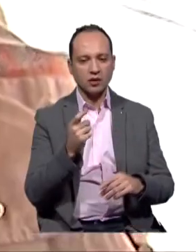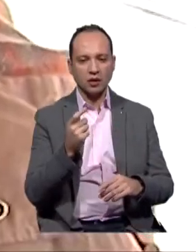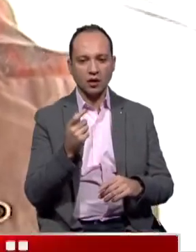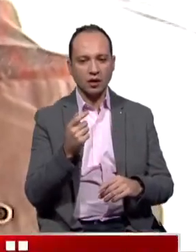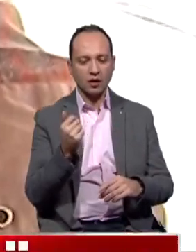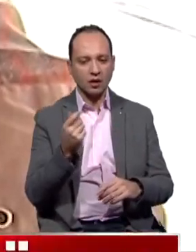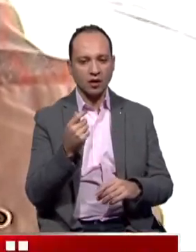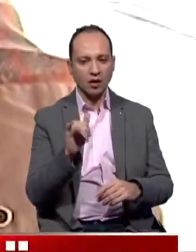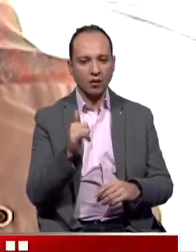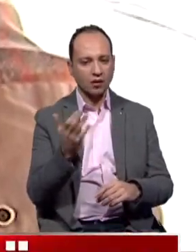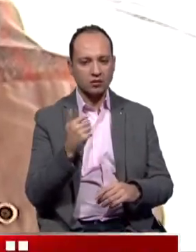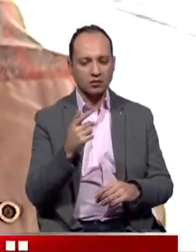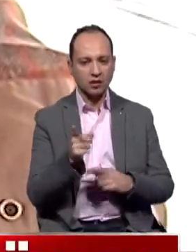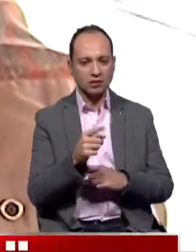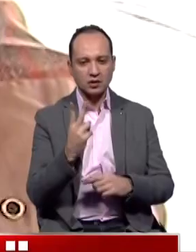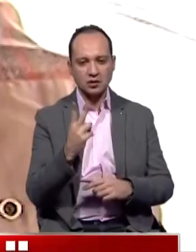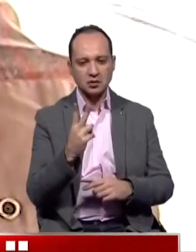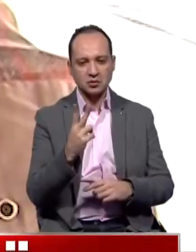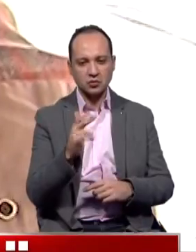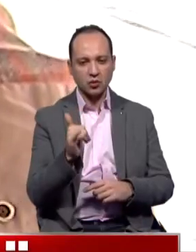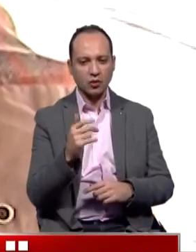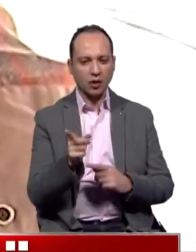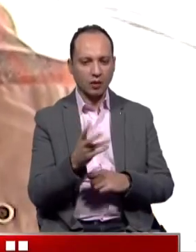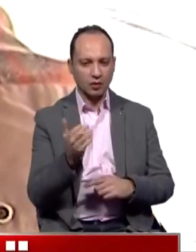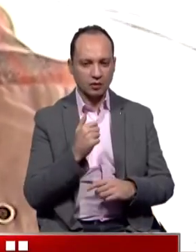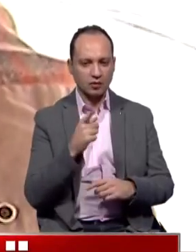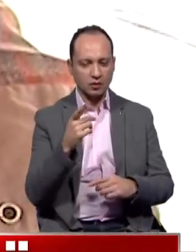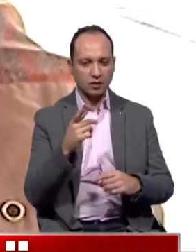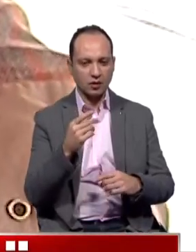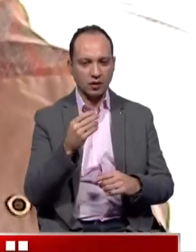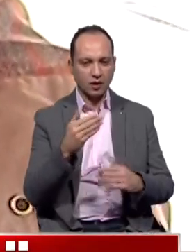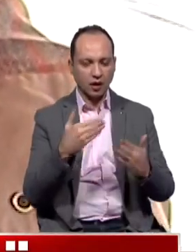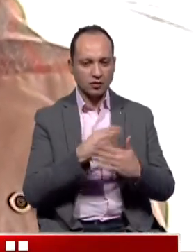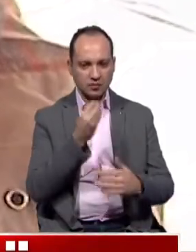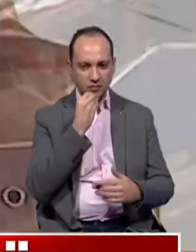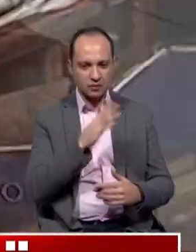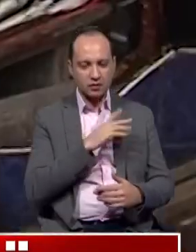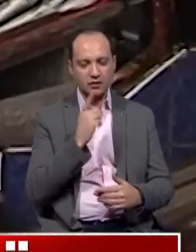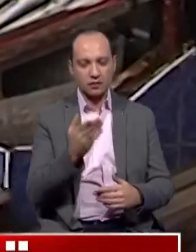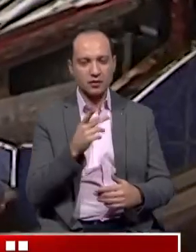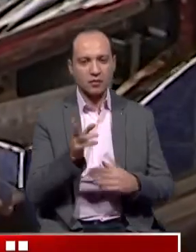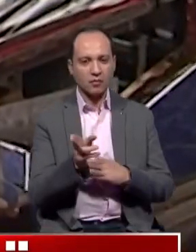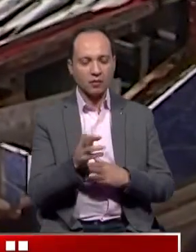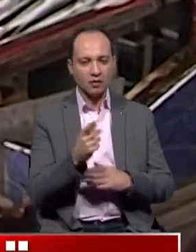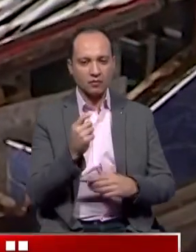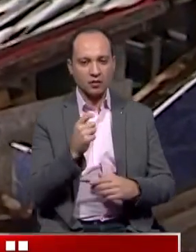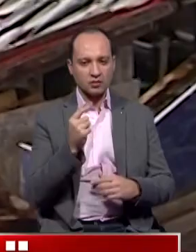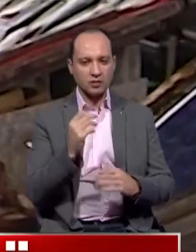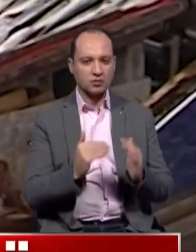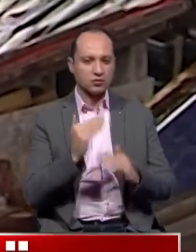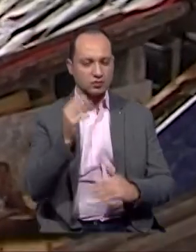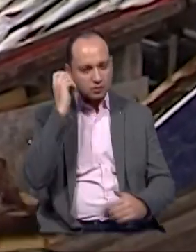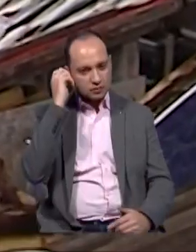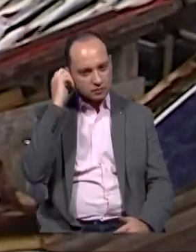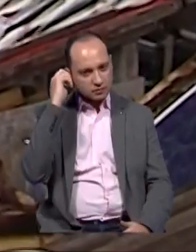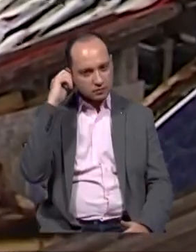alacaksınız hamsi? Düşünüyorum 2 kilo, 3 kilo kadar düşünüyorum. Misafir var akşam galiba. Var evet efendim. Balık fiyatları biraz yüksek ya.